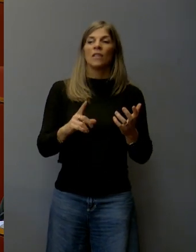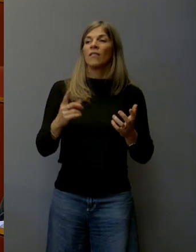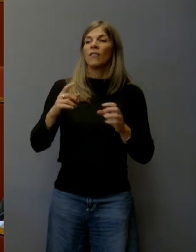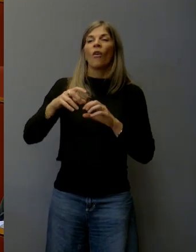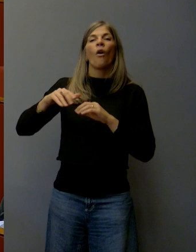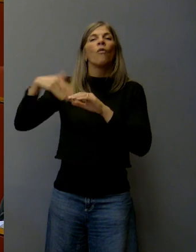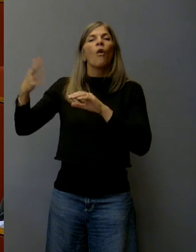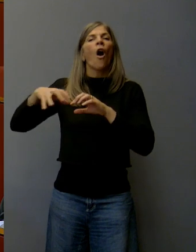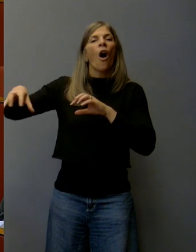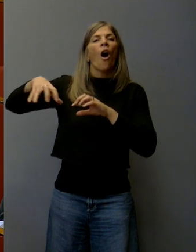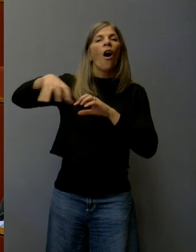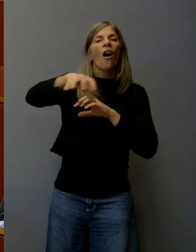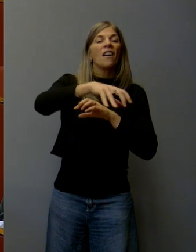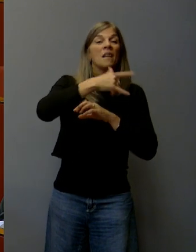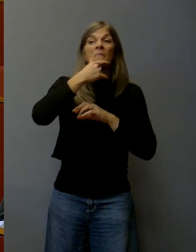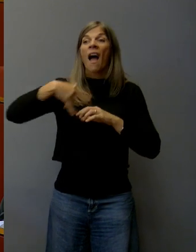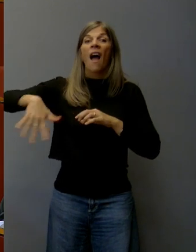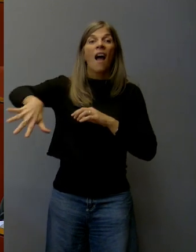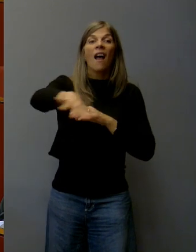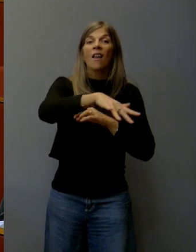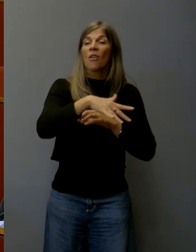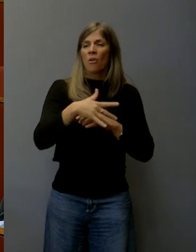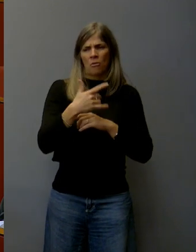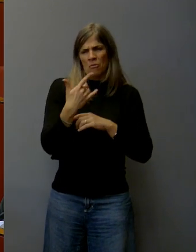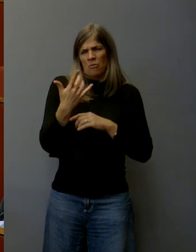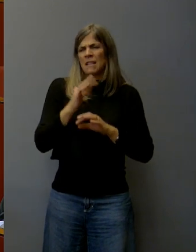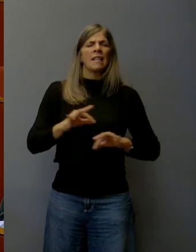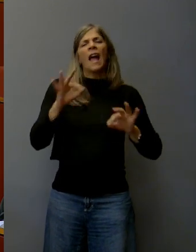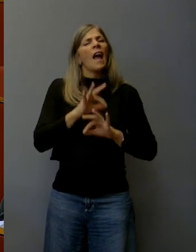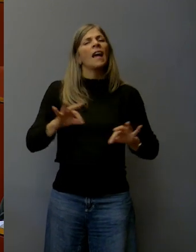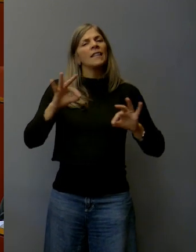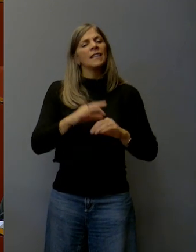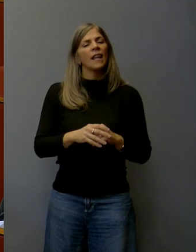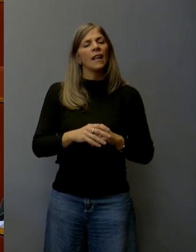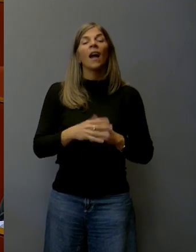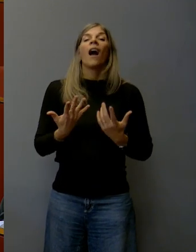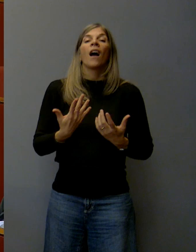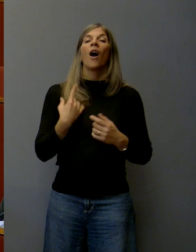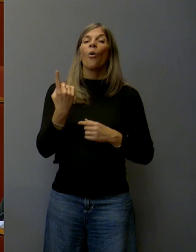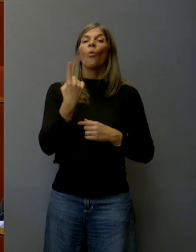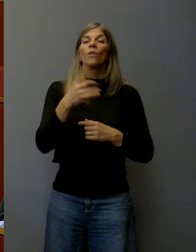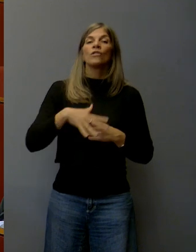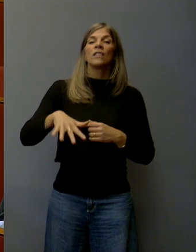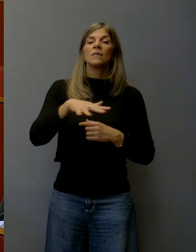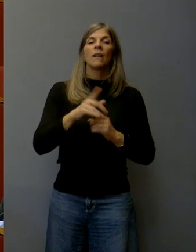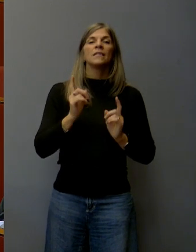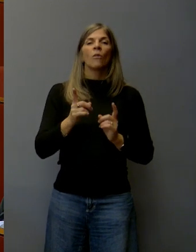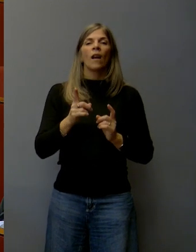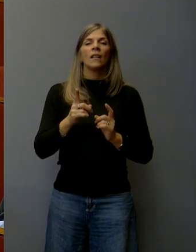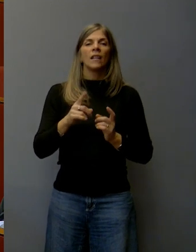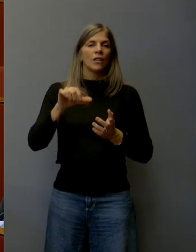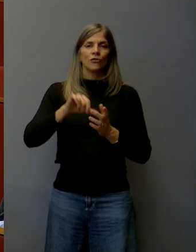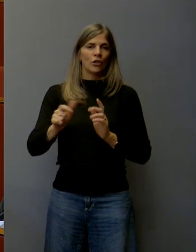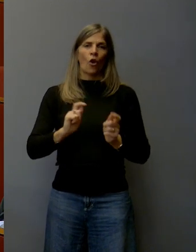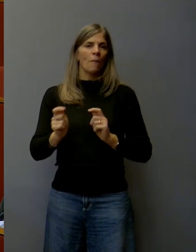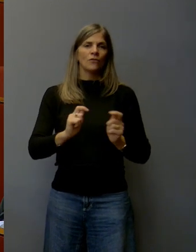Non c'è niente di come dire rispettabile poi gli unici spazi che rimangono sono quelli dei centri commerciali è un